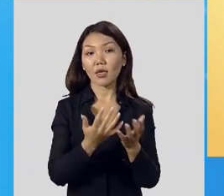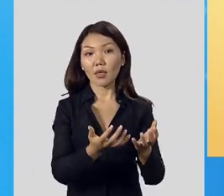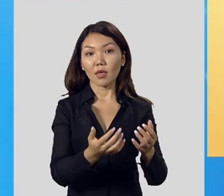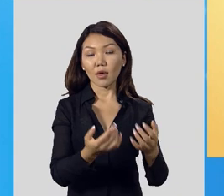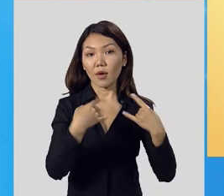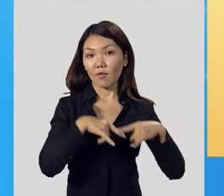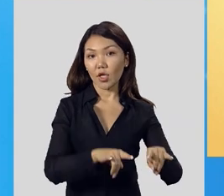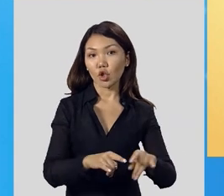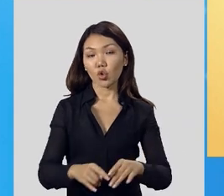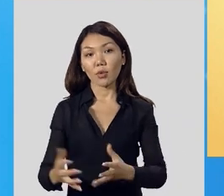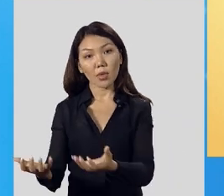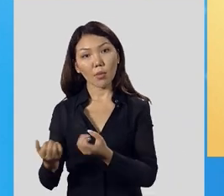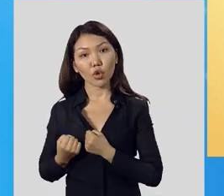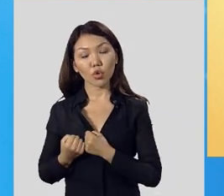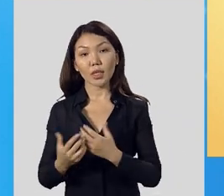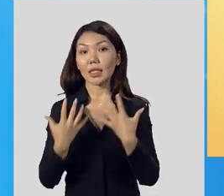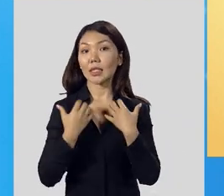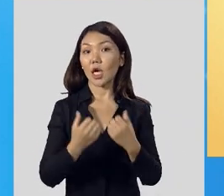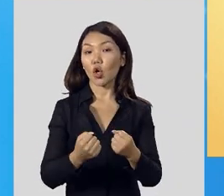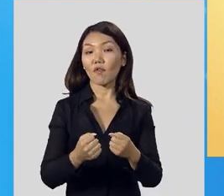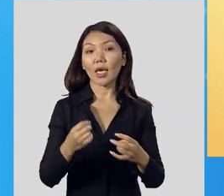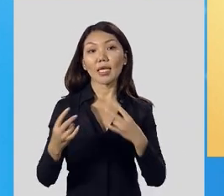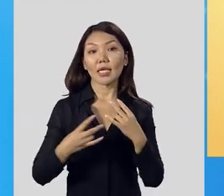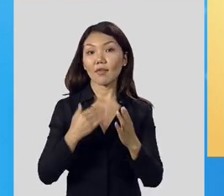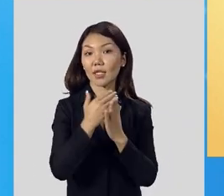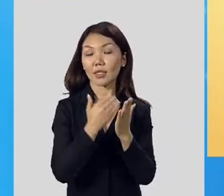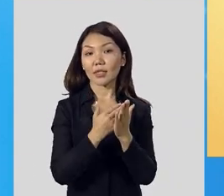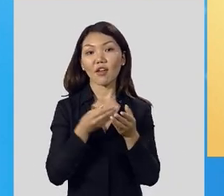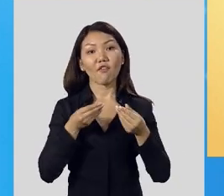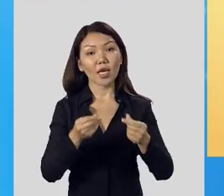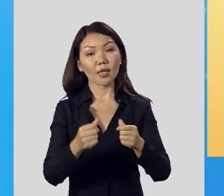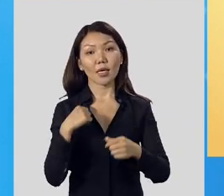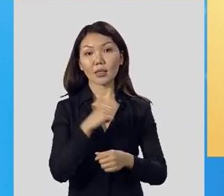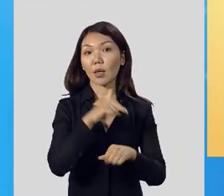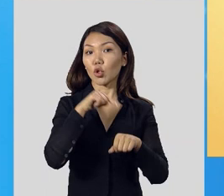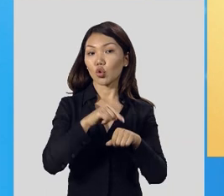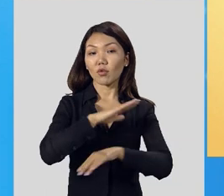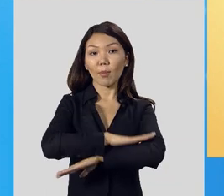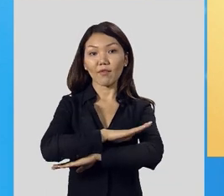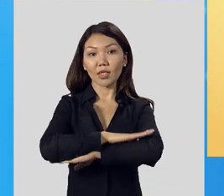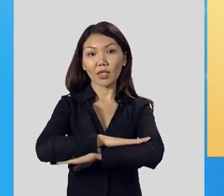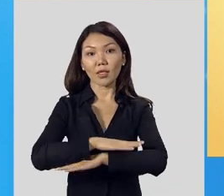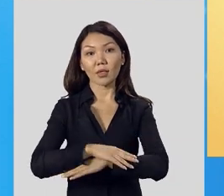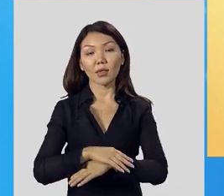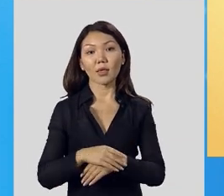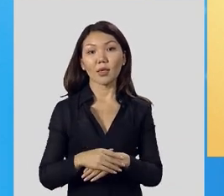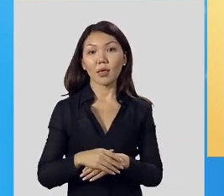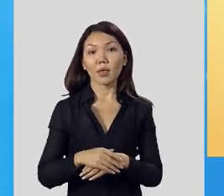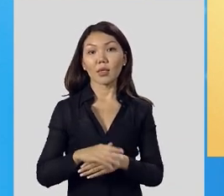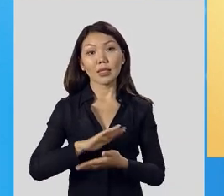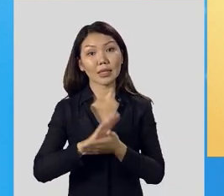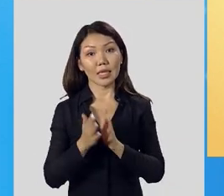приобретенные. Здоровье нервной системы влияет на самочувствие, поведение,